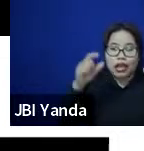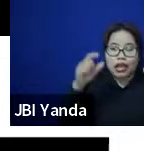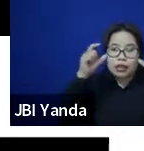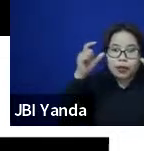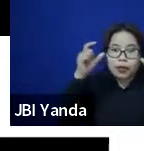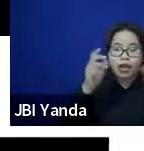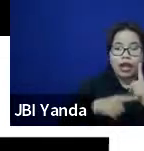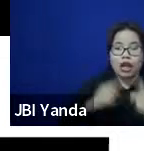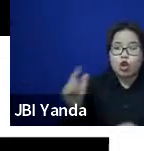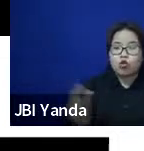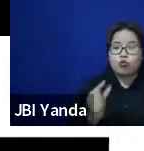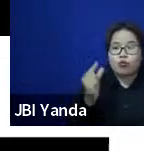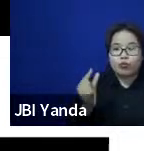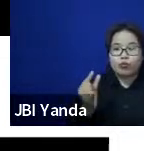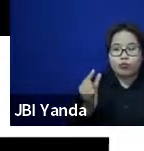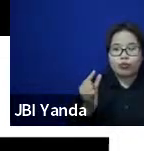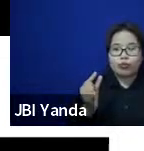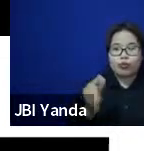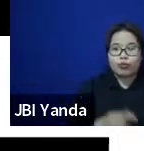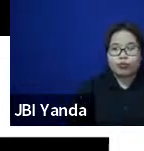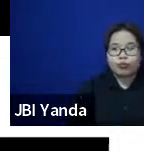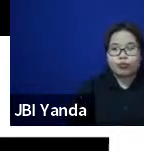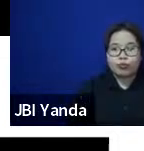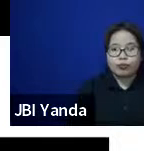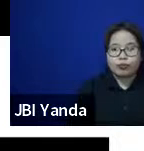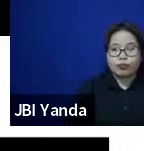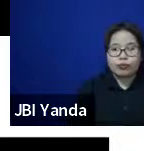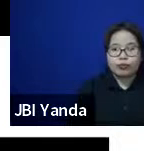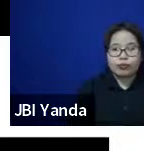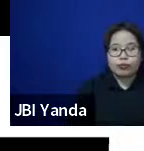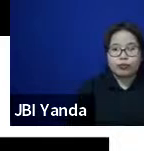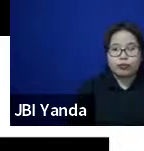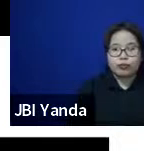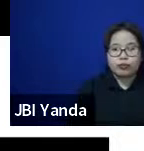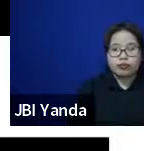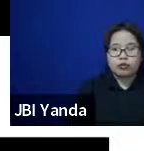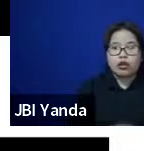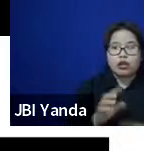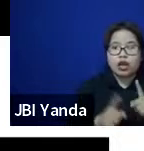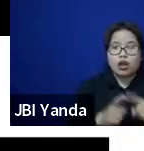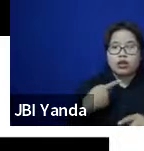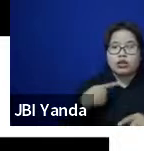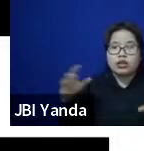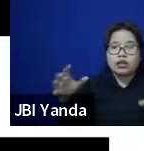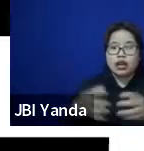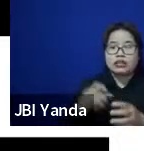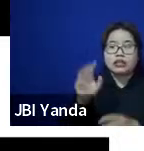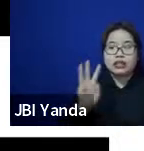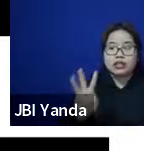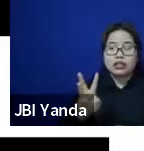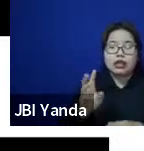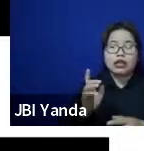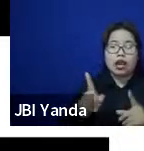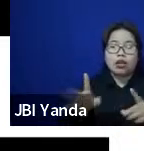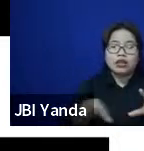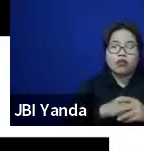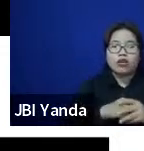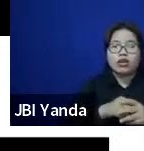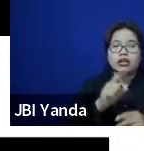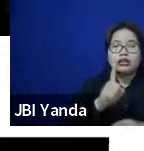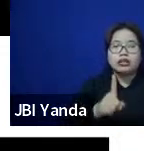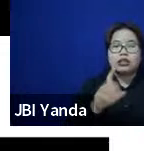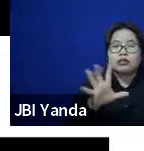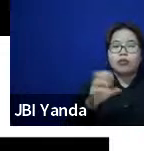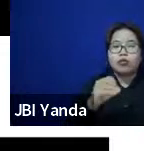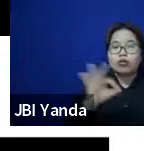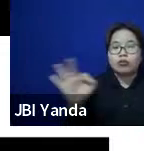secara umum ya, tapi juga ini agak lucu menurut saya karena kalau kita kelas 3 yang di-cover itu 150.000. Kalau kita